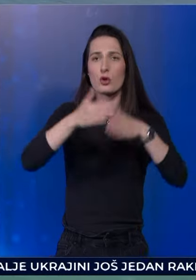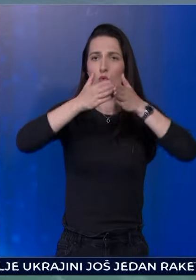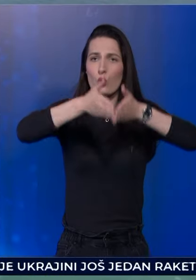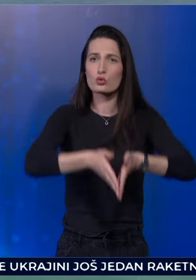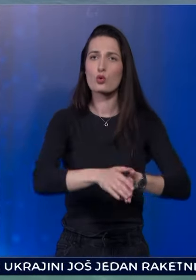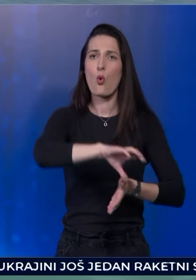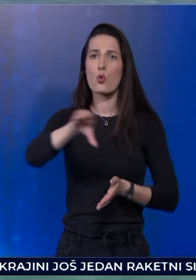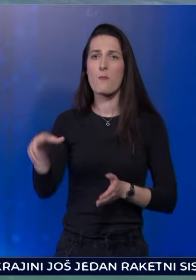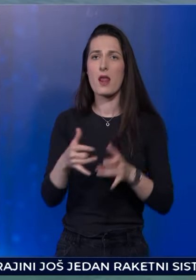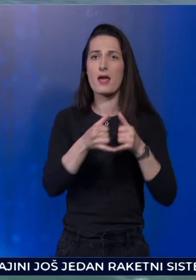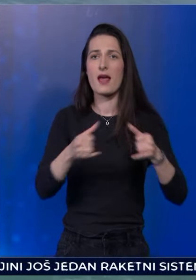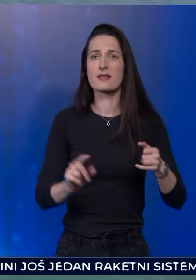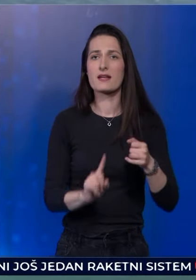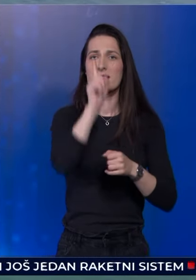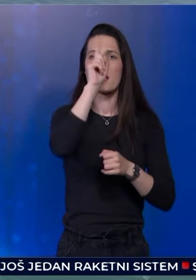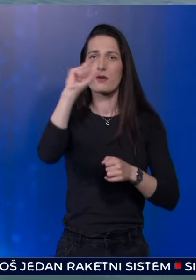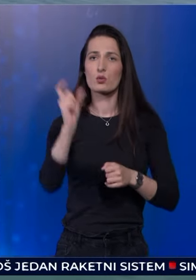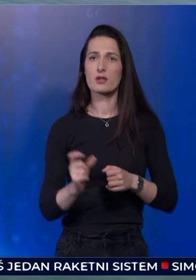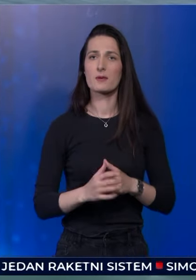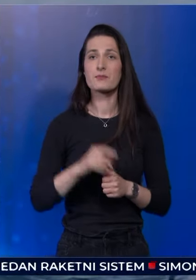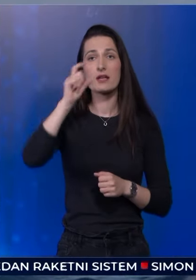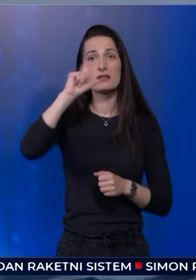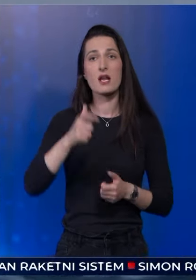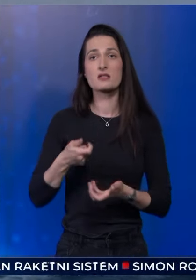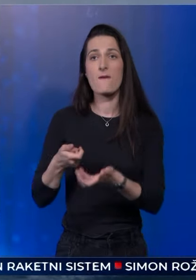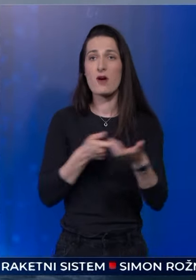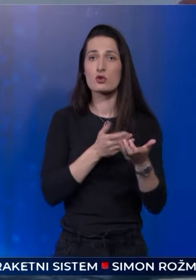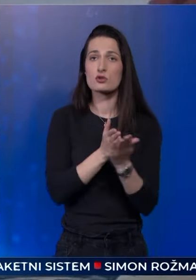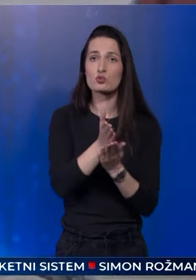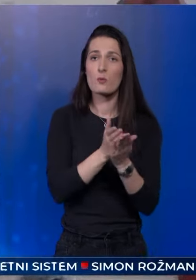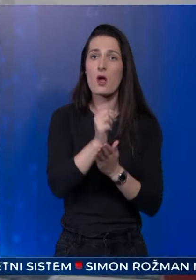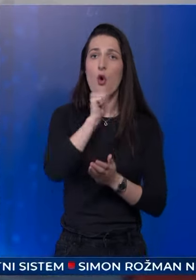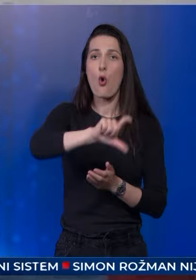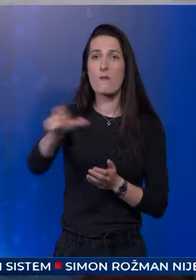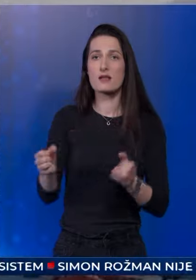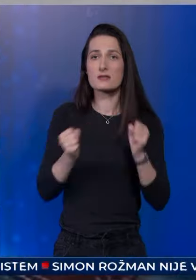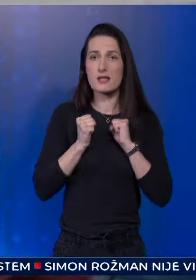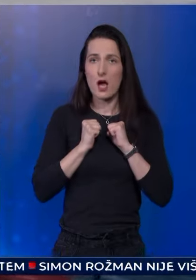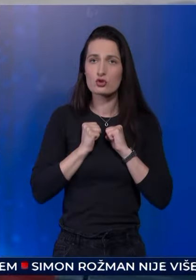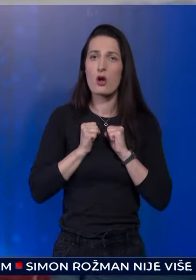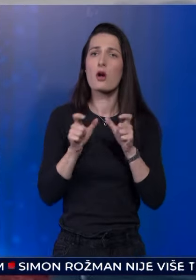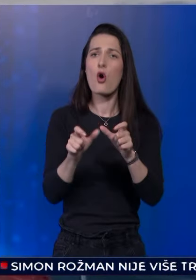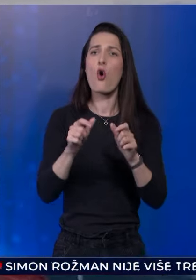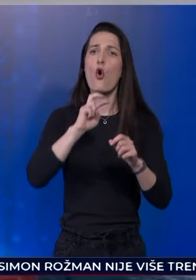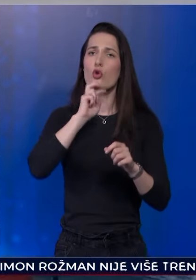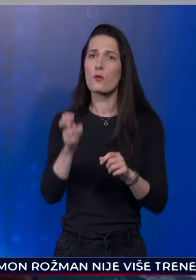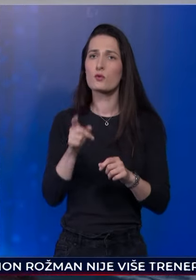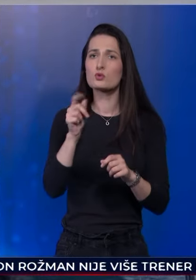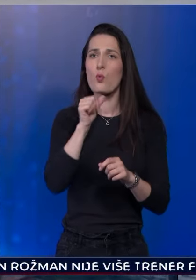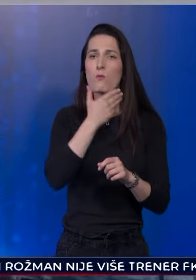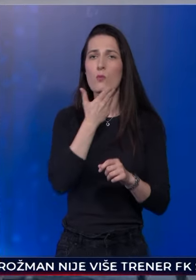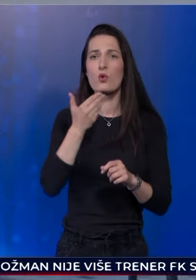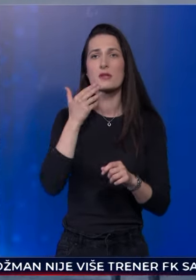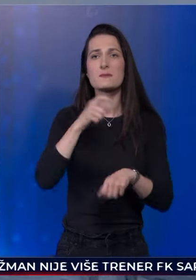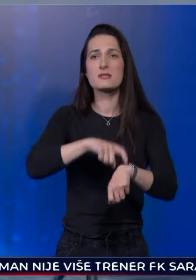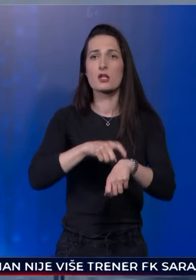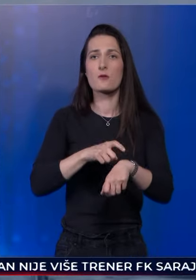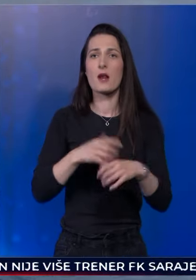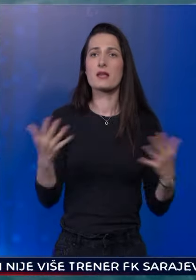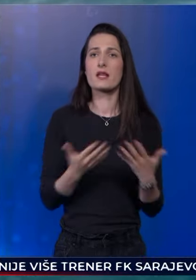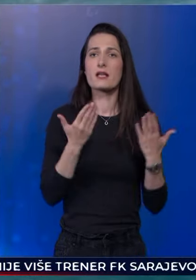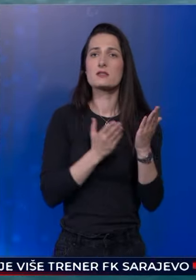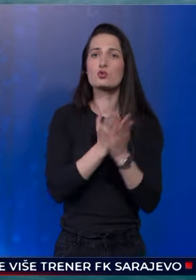obale grada na sjeveru Italije. Italijanska vatrogasna služba i obalna straža odgovorili su u poslijepodnevnim satima na